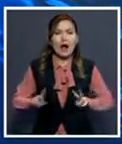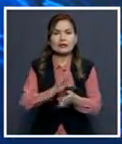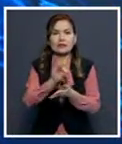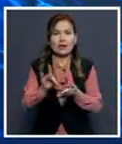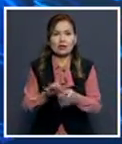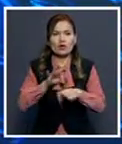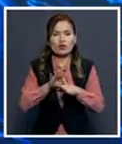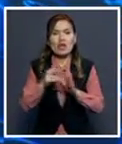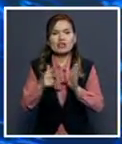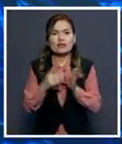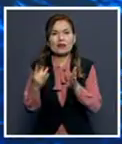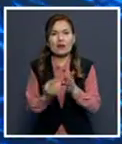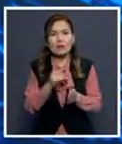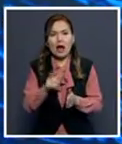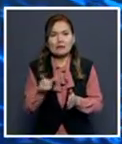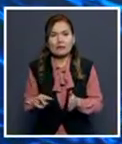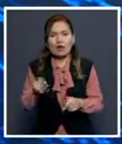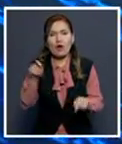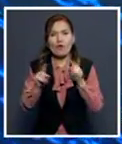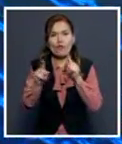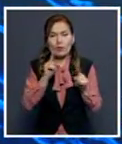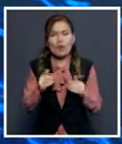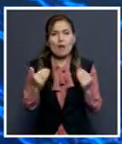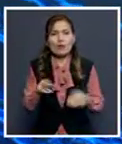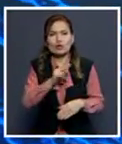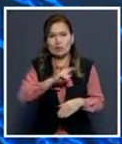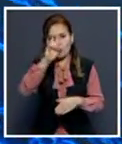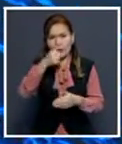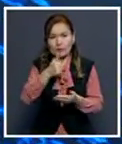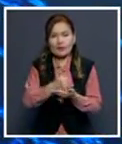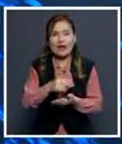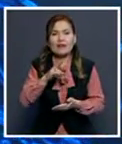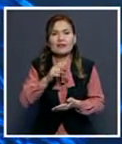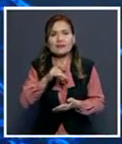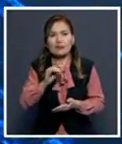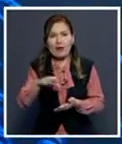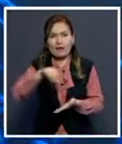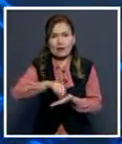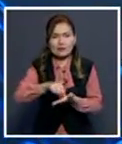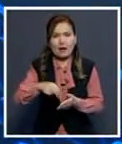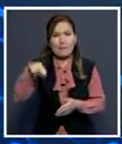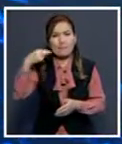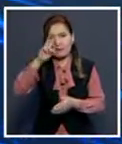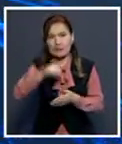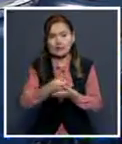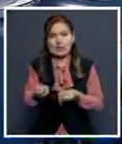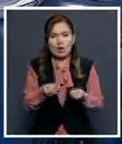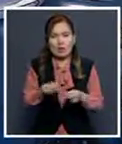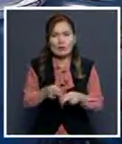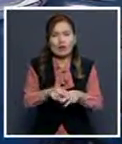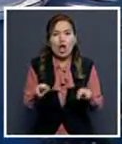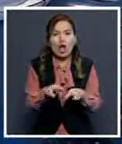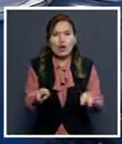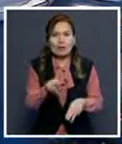Астанада өтіп жатқан 8-ші азаматтық форумның бүгінгі жұмысына мемлекет басшысы Нұрсұлтан Назарбаев қатысты. Президент үкіметтік емес ұйымдардың